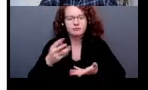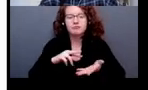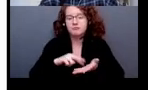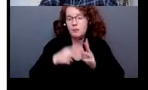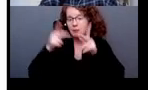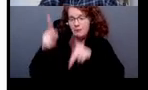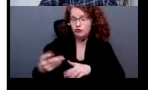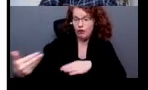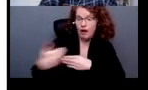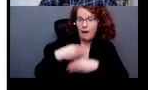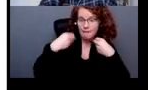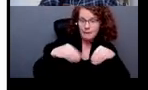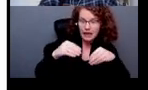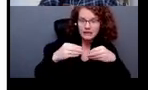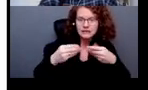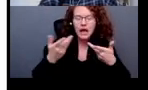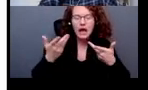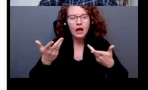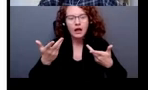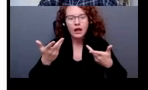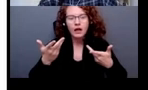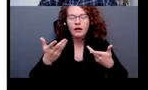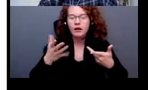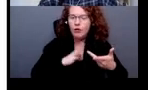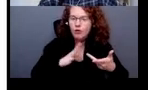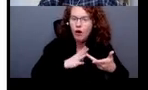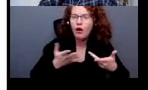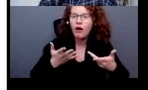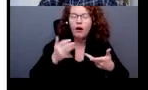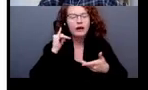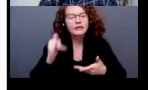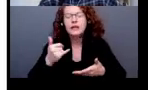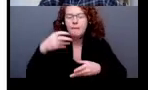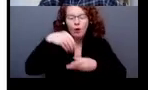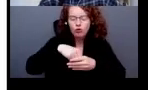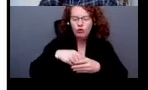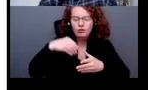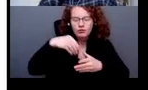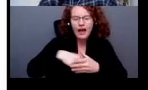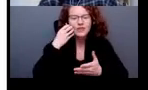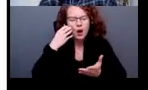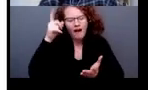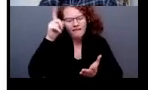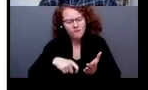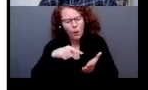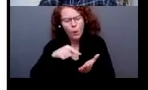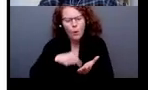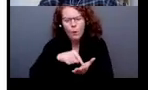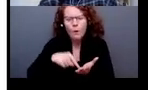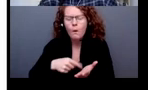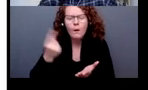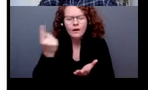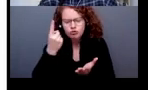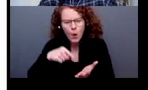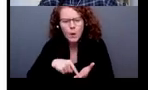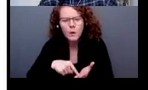et qui doivent faire une opération administrative auprès de la